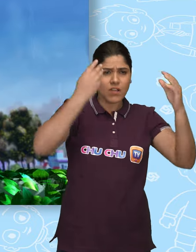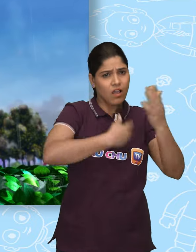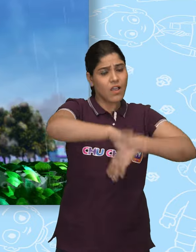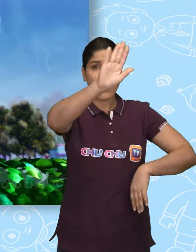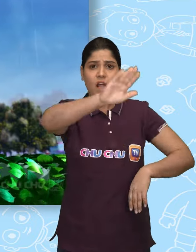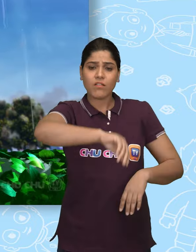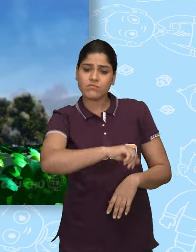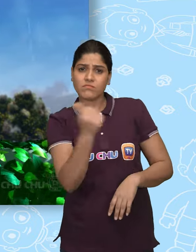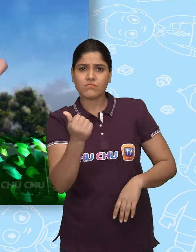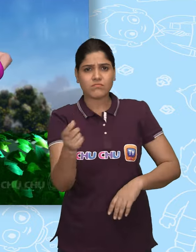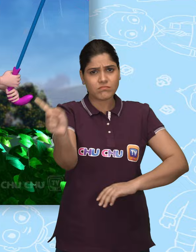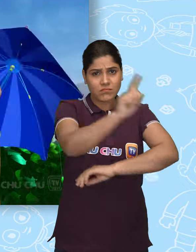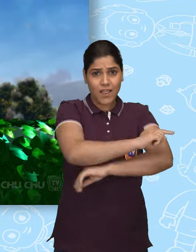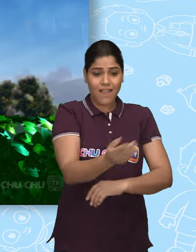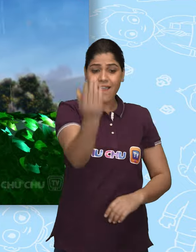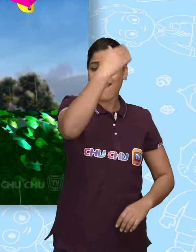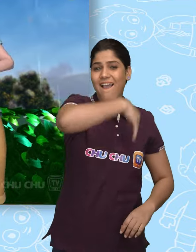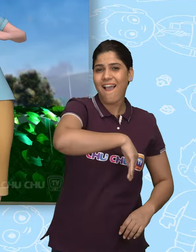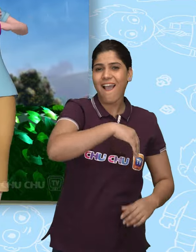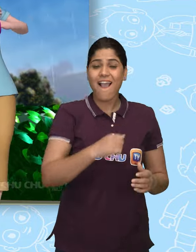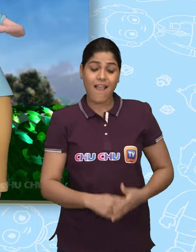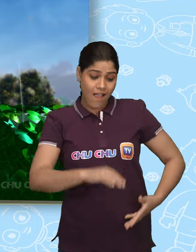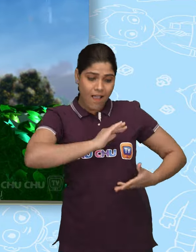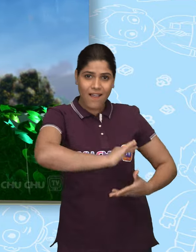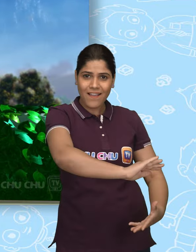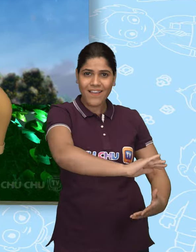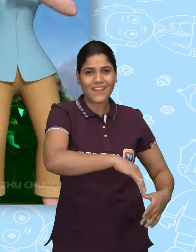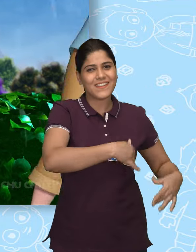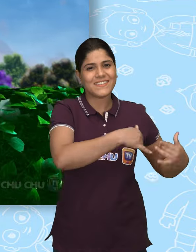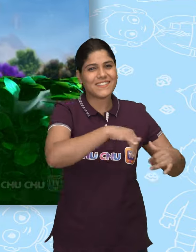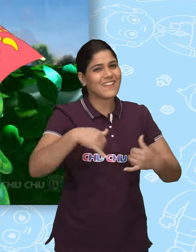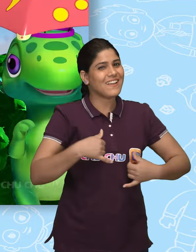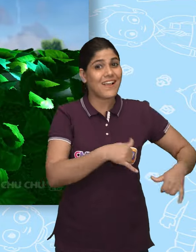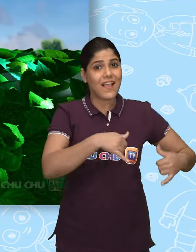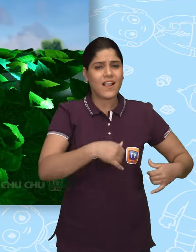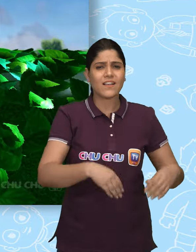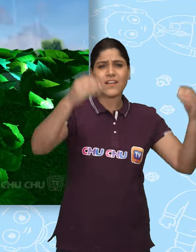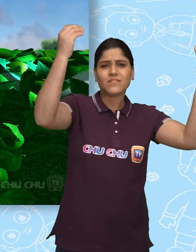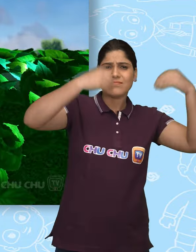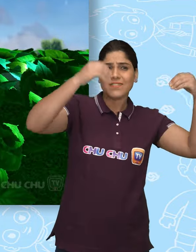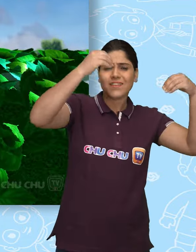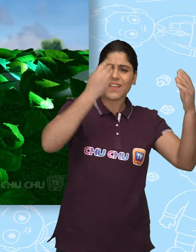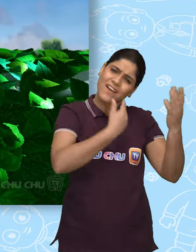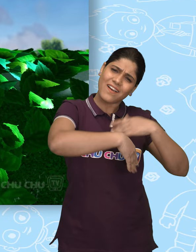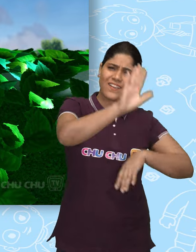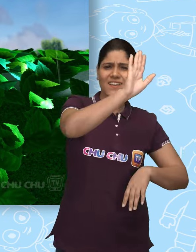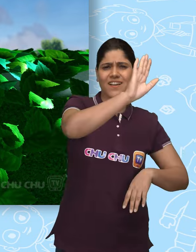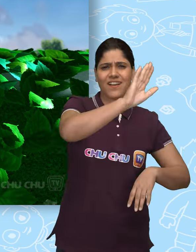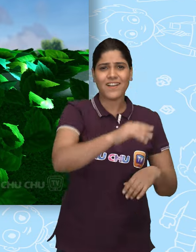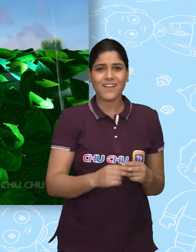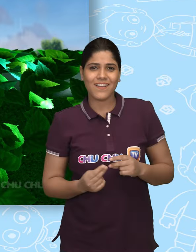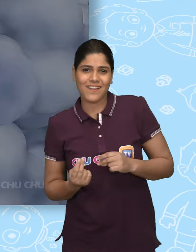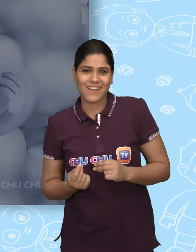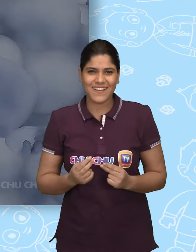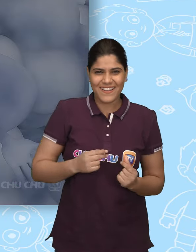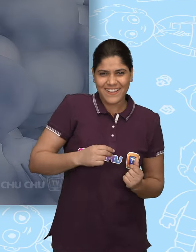बारिश बारिश जाओ ना और किसी दिन आओ ना, बेबी चाचा को खेलना है। बारिश बारिश जाओ